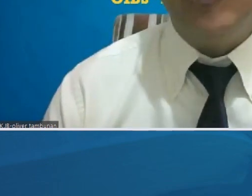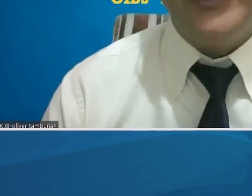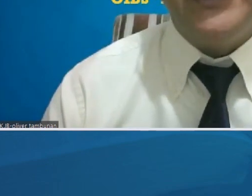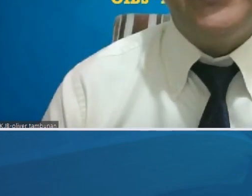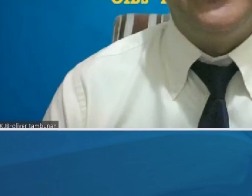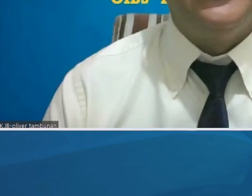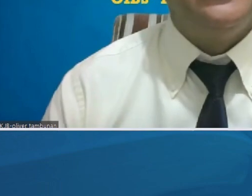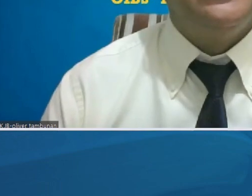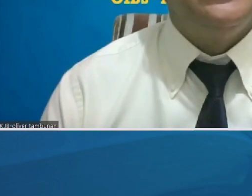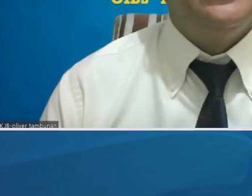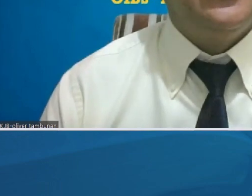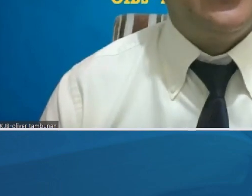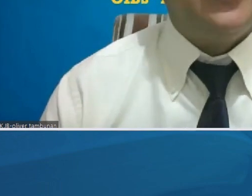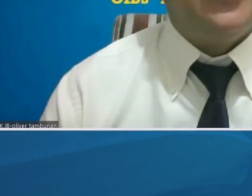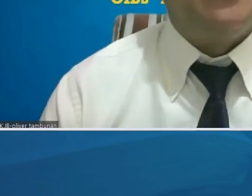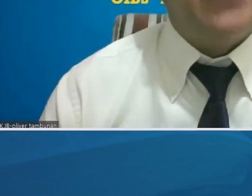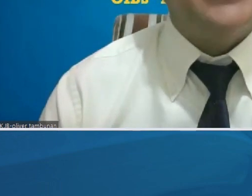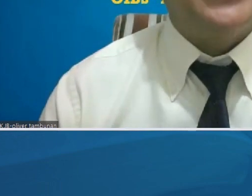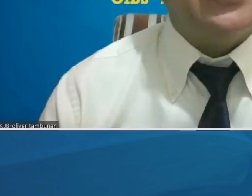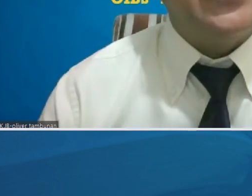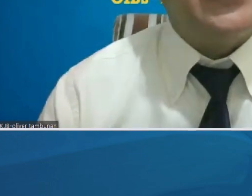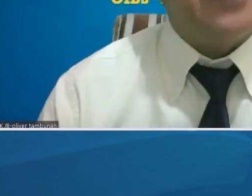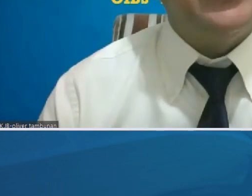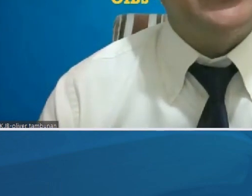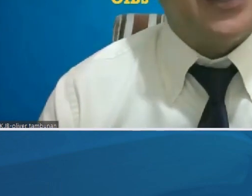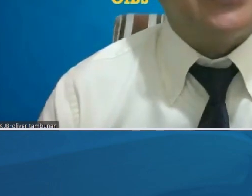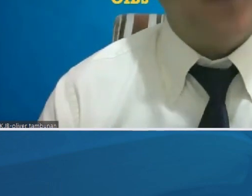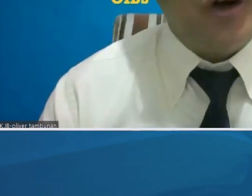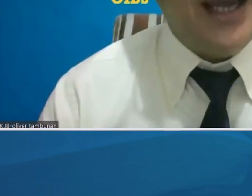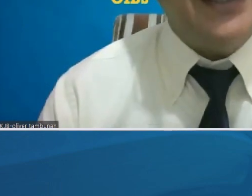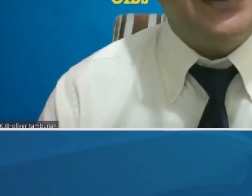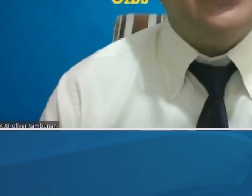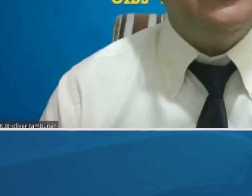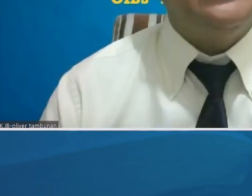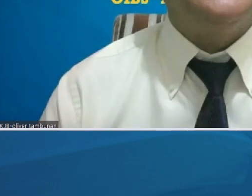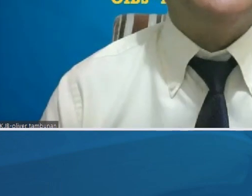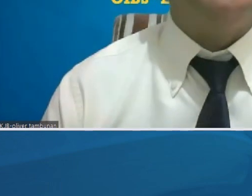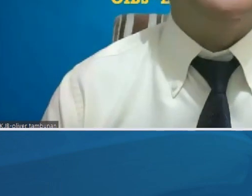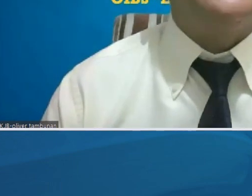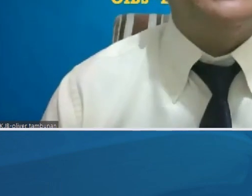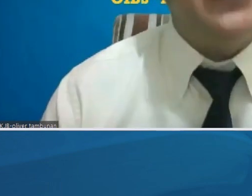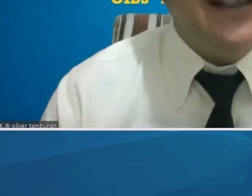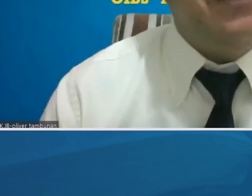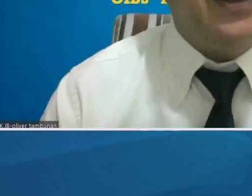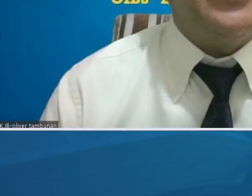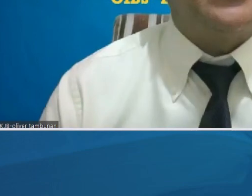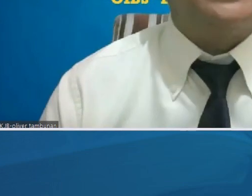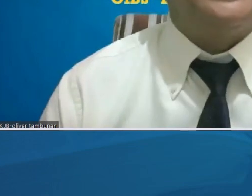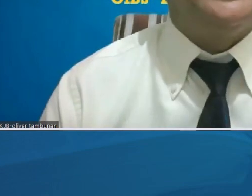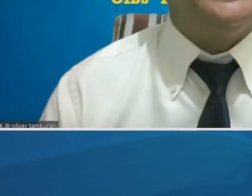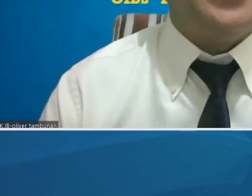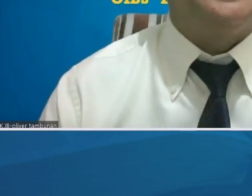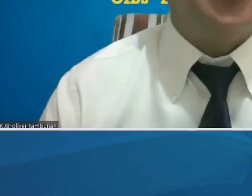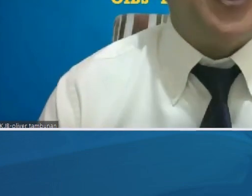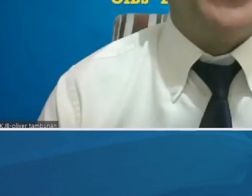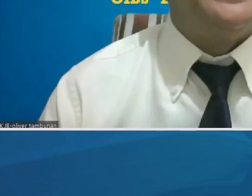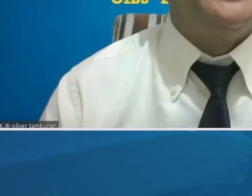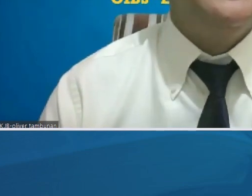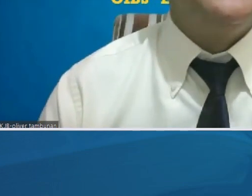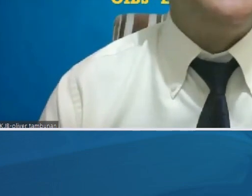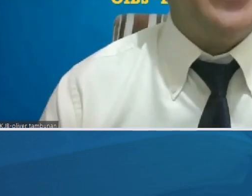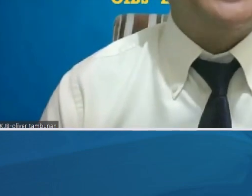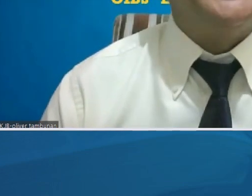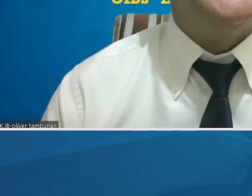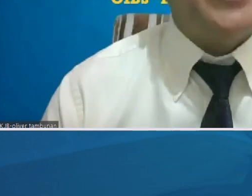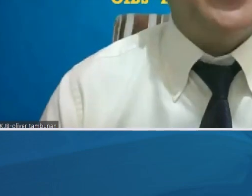melalui halo ah belajar Alkitab Interactive online ini kita mengerti banyak tentang Tuhan